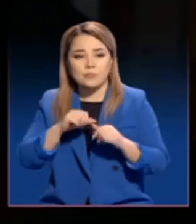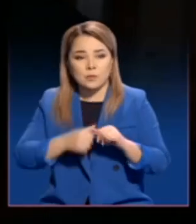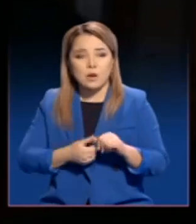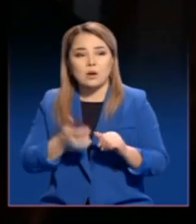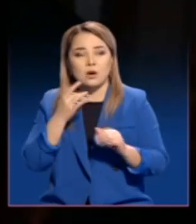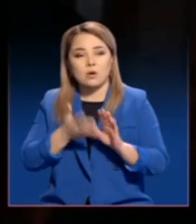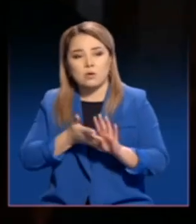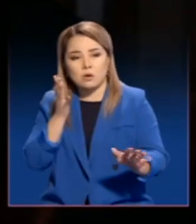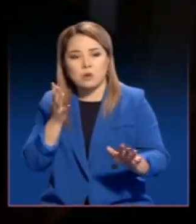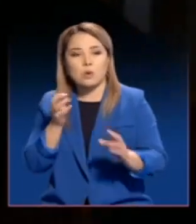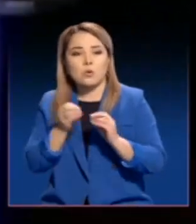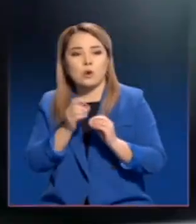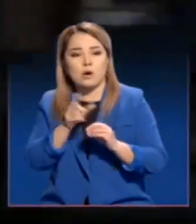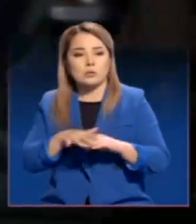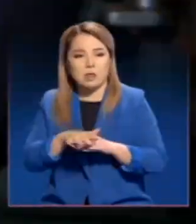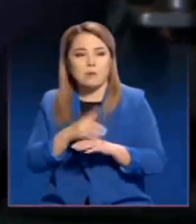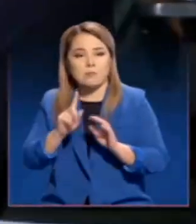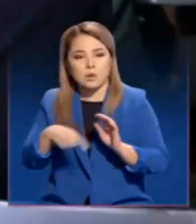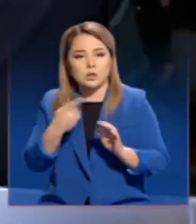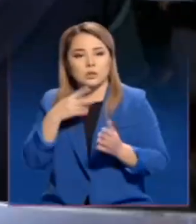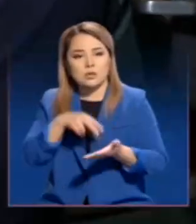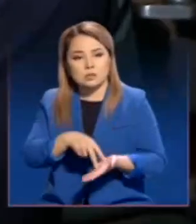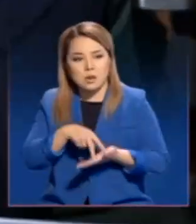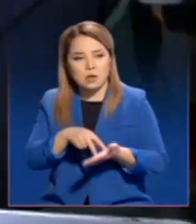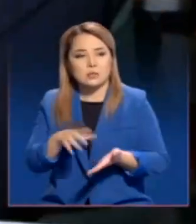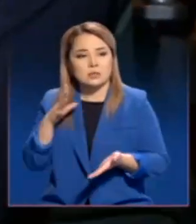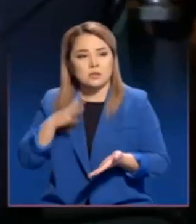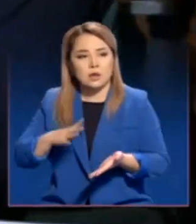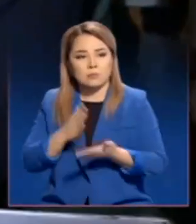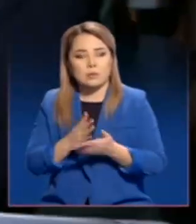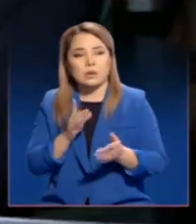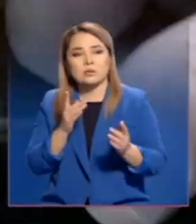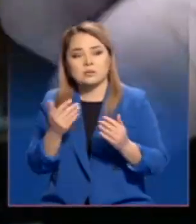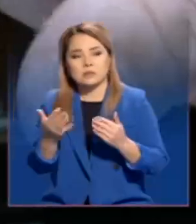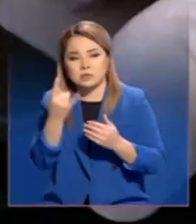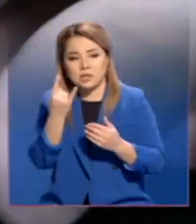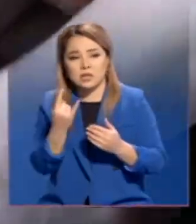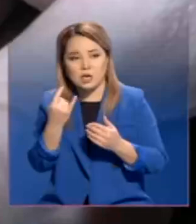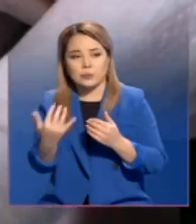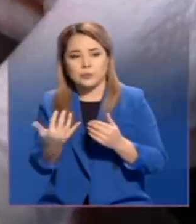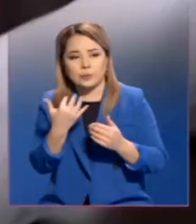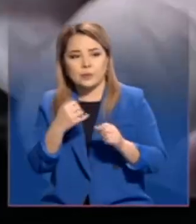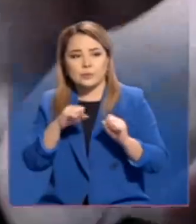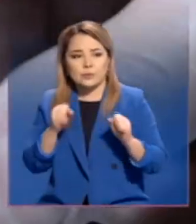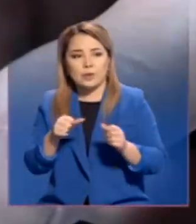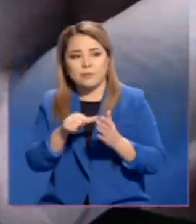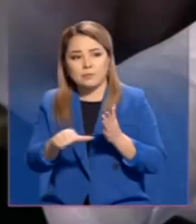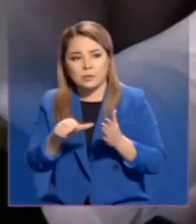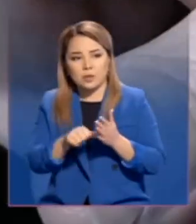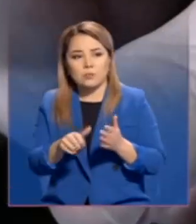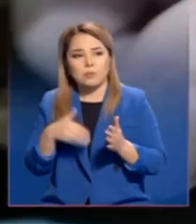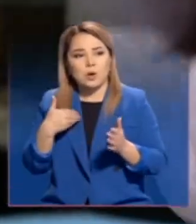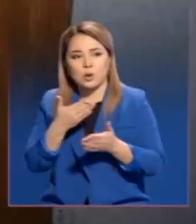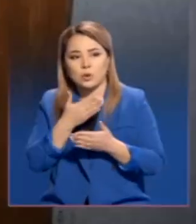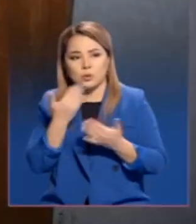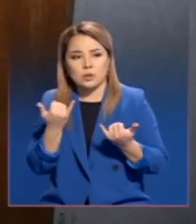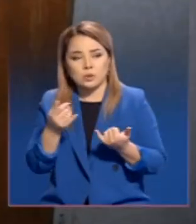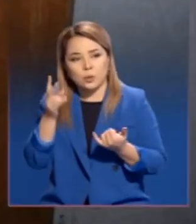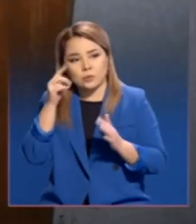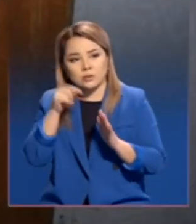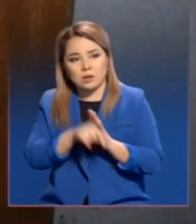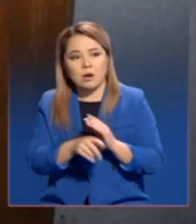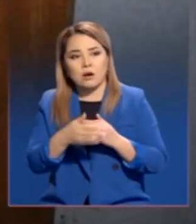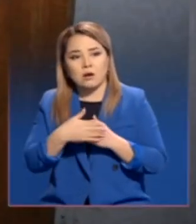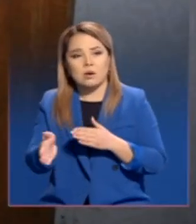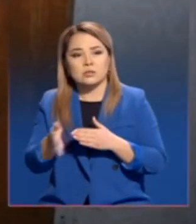адам 1 сағат бойы туалетте очередьте тұрасың. Қаладан шыға сала терезеден жел гулет. Жақтауларына жапсырылған пенопласттан пайда болмады. Туалеттің есігін